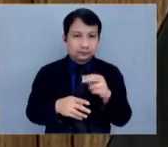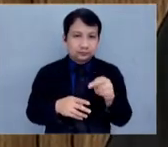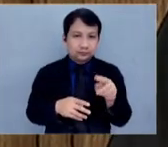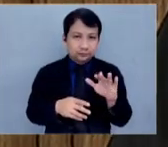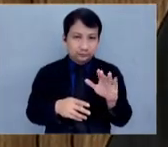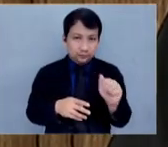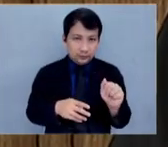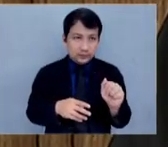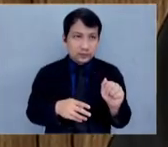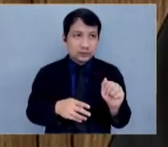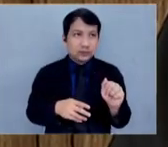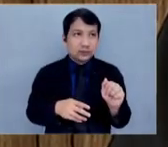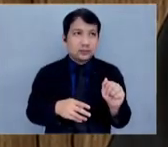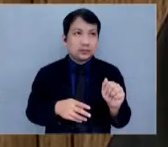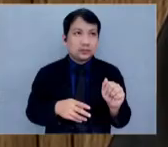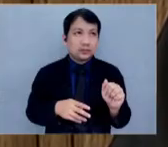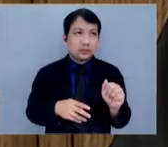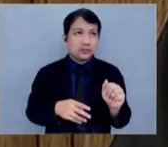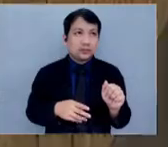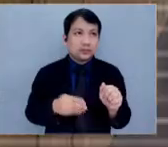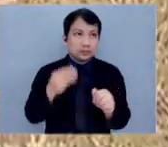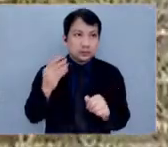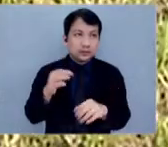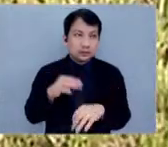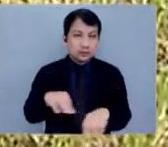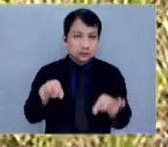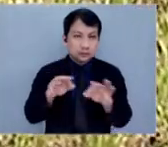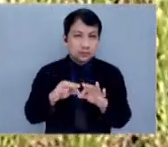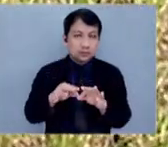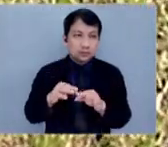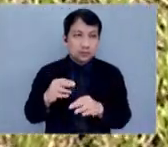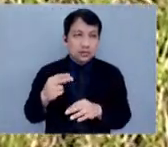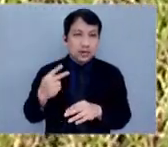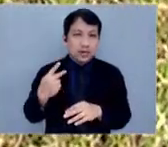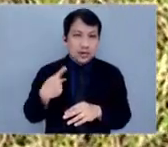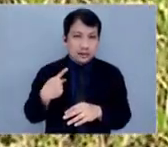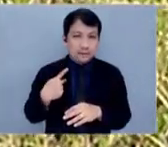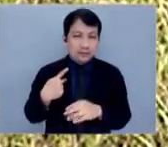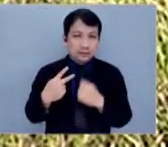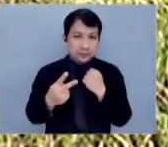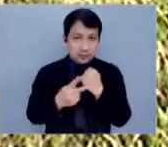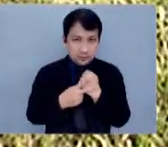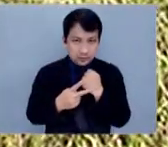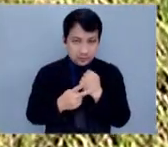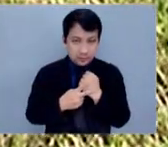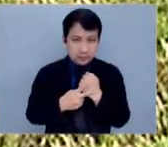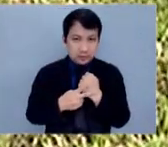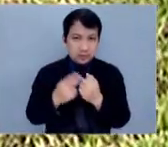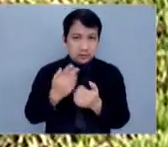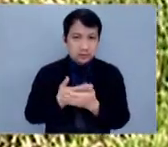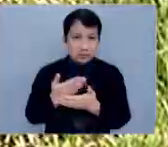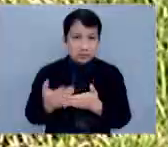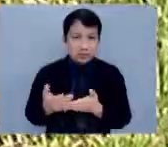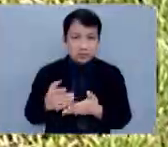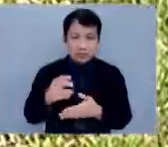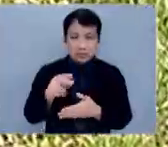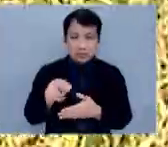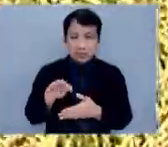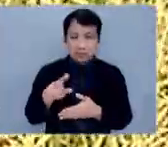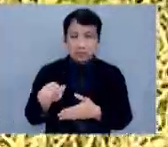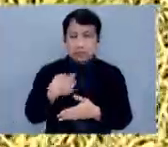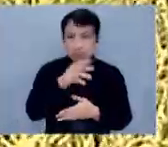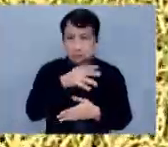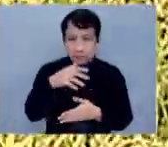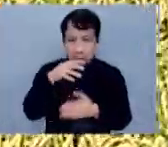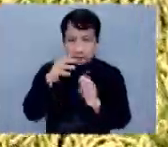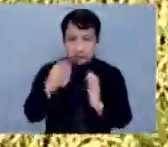yung dapat niyang mahawakan, pero it's still nandyan ang stocks. Kung tutuusin, kailangan lang bumili ng NFA ng bigas sa mga magsasaka para